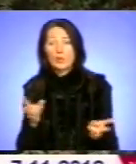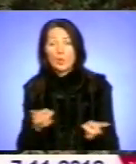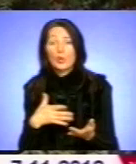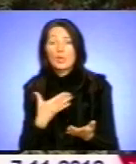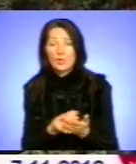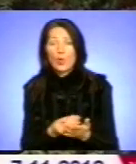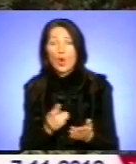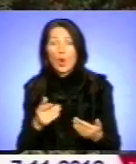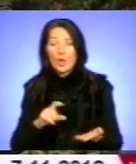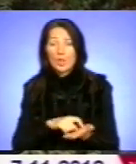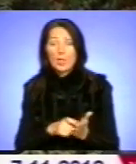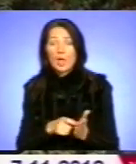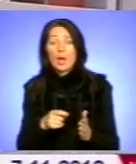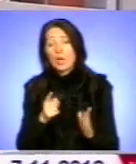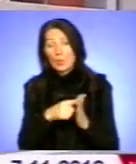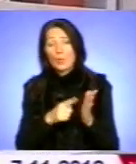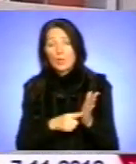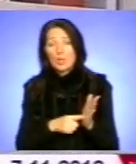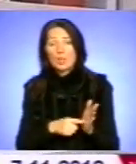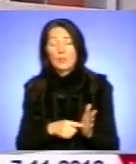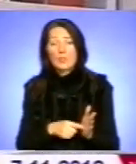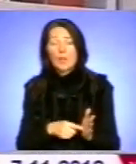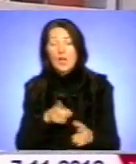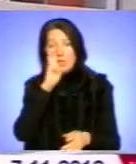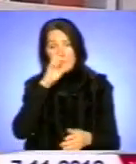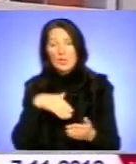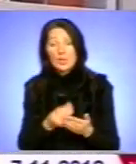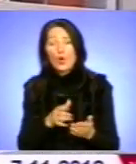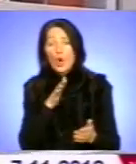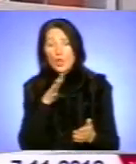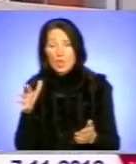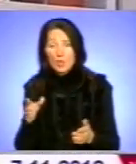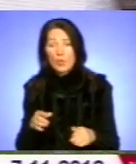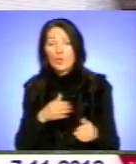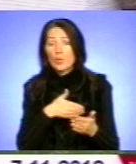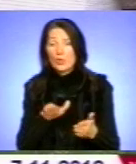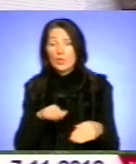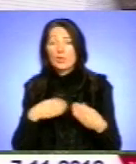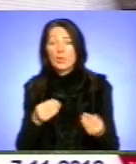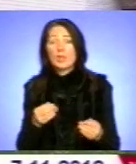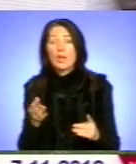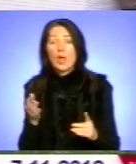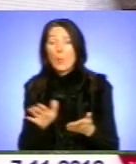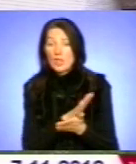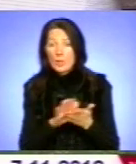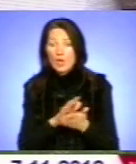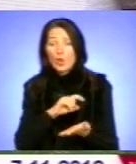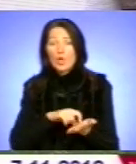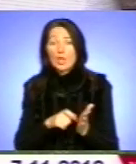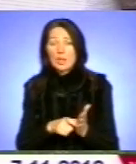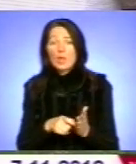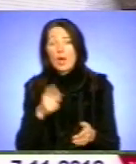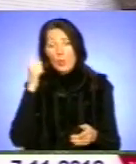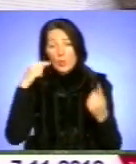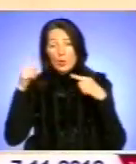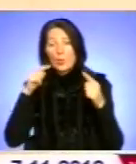пропорційно поділилося на суму коштів. Держава свого часу, відмовившись від надання безоплатного житла, придумала кілька фішок, які мали полегшити шлях до